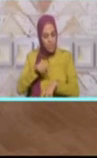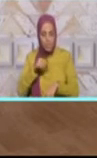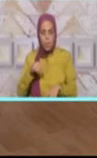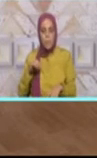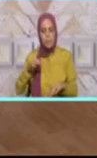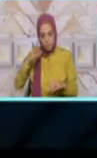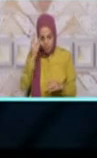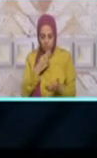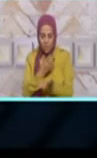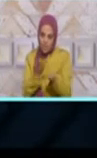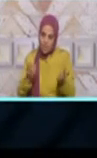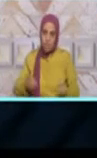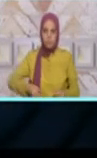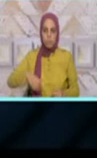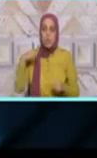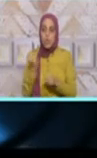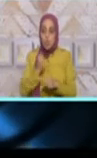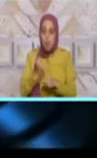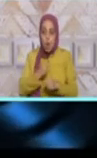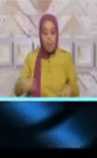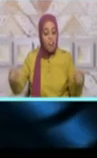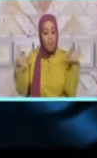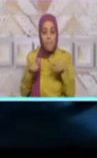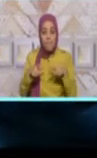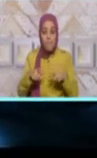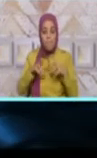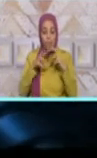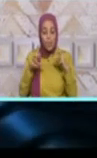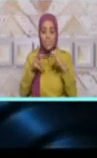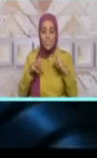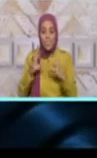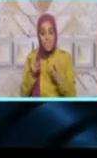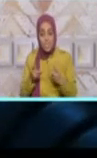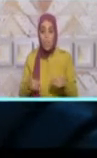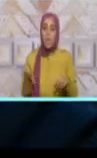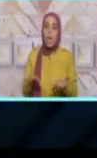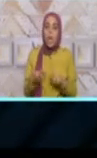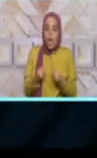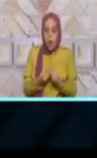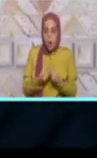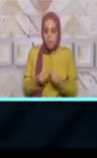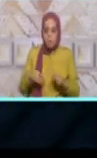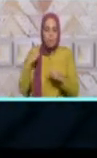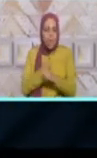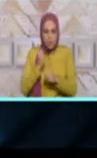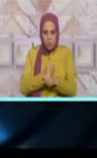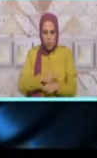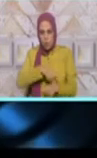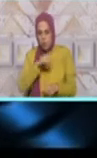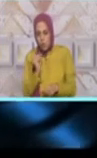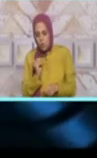فندم. مساء النور يا فندم. جهد جهيد للفريق، لو تضعنا في تفاصيل أكتر حول هذه الجهود خلال الشهور